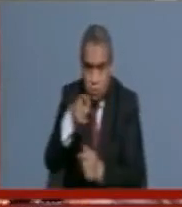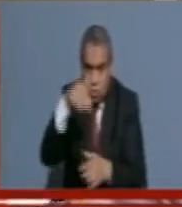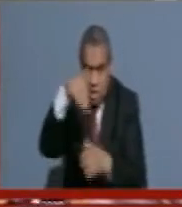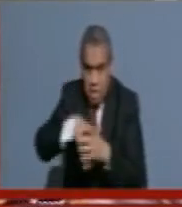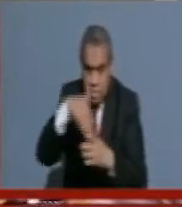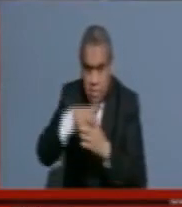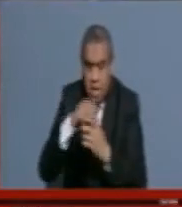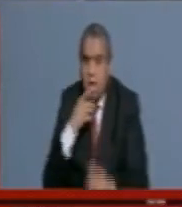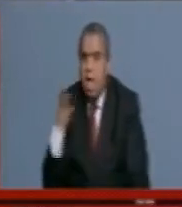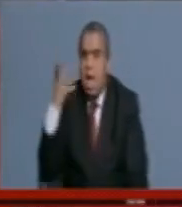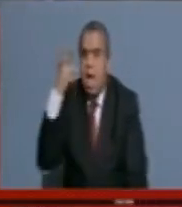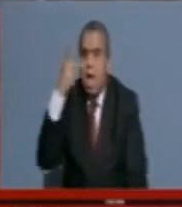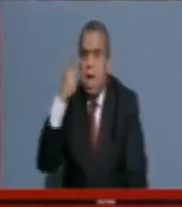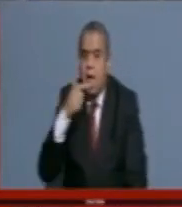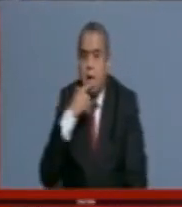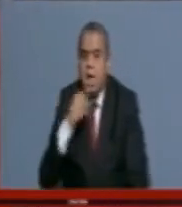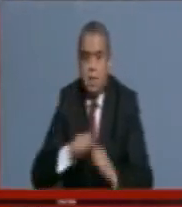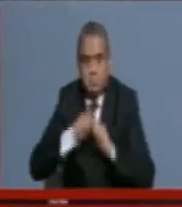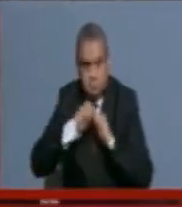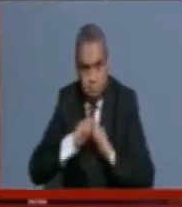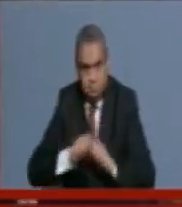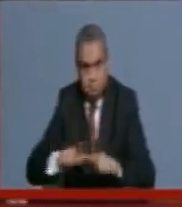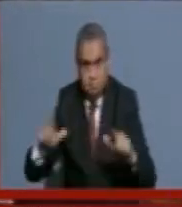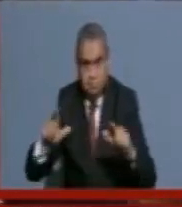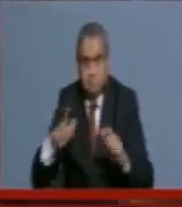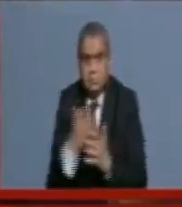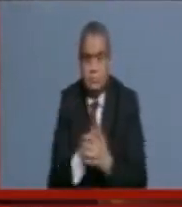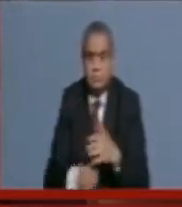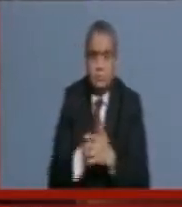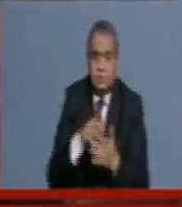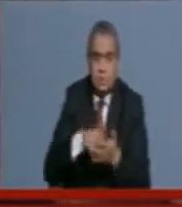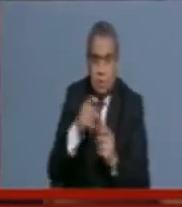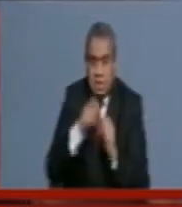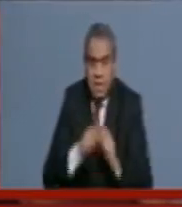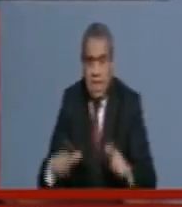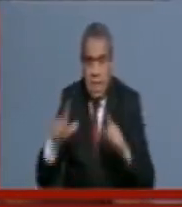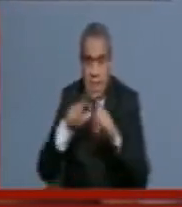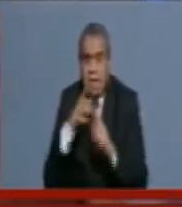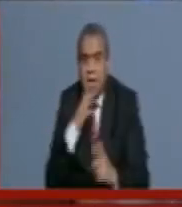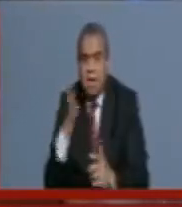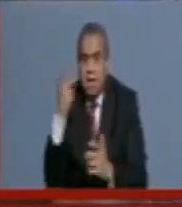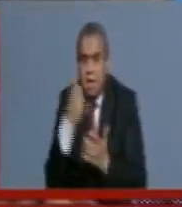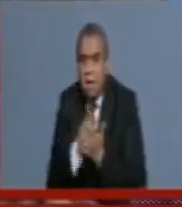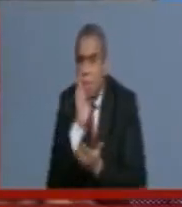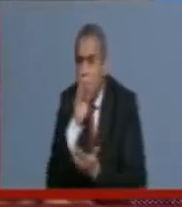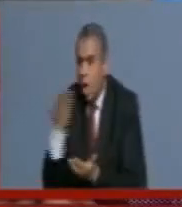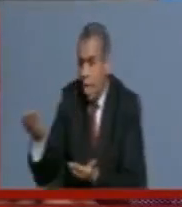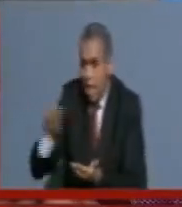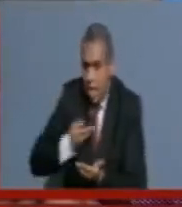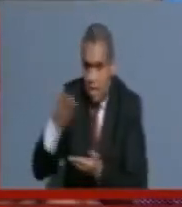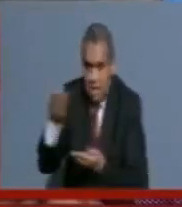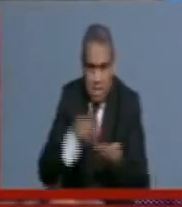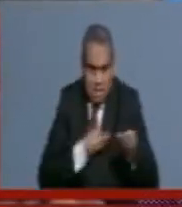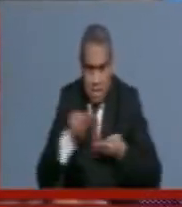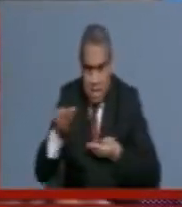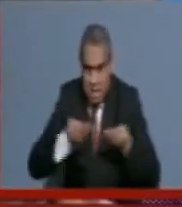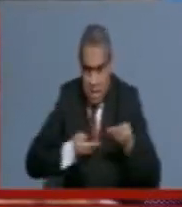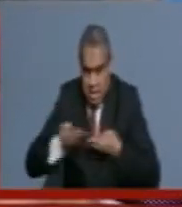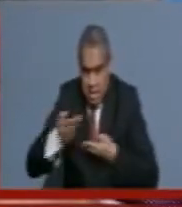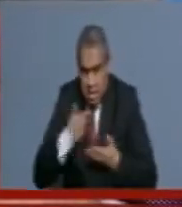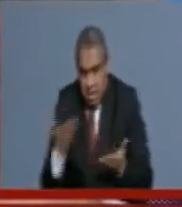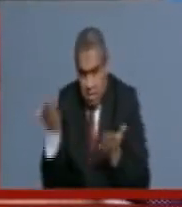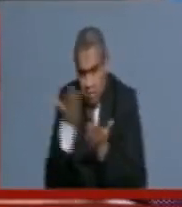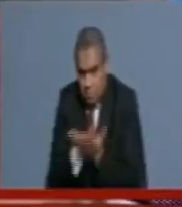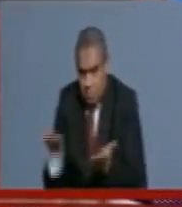العددي، ثم بنجمع احنا بقى في الهيئة الوطنية للانتخابات، نبتدي نستلم أوراق العملية الانتخابية من لجنة الفحص،